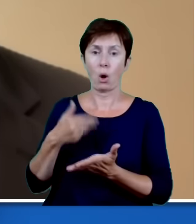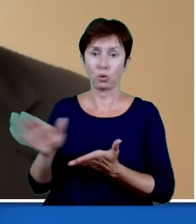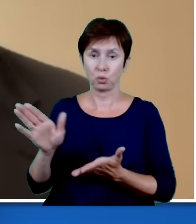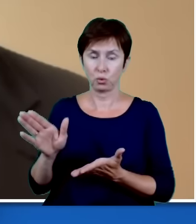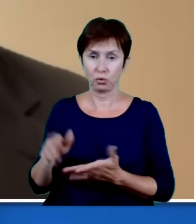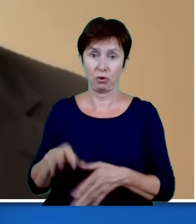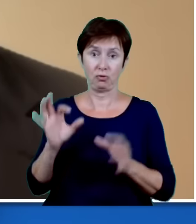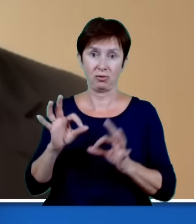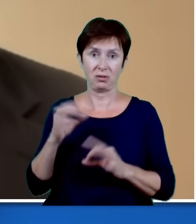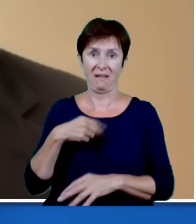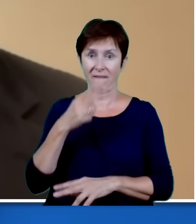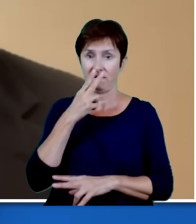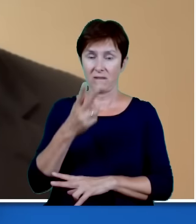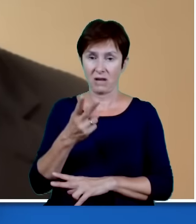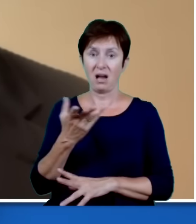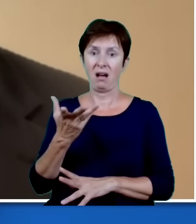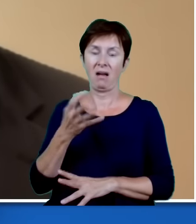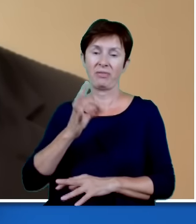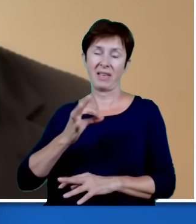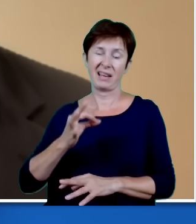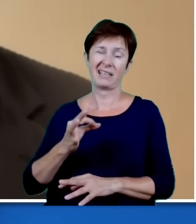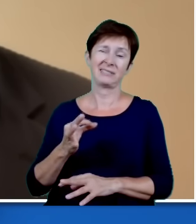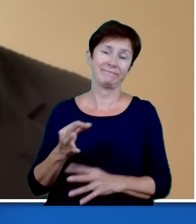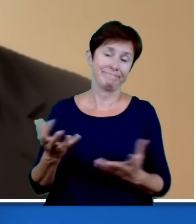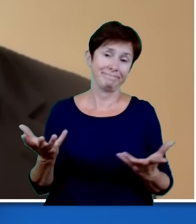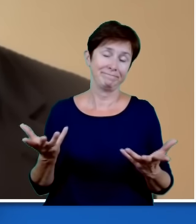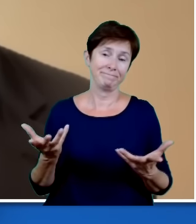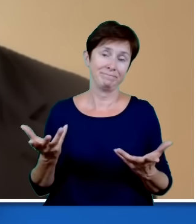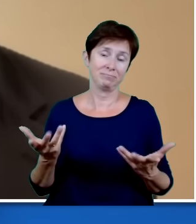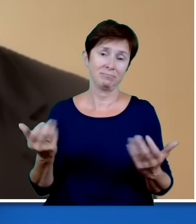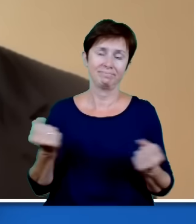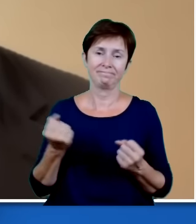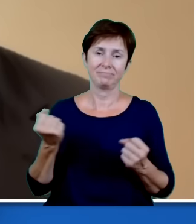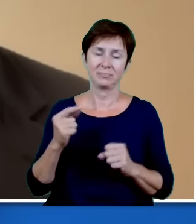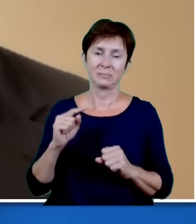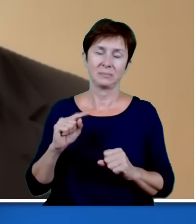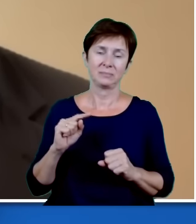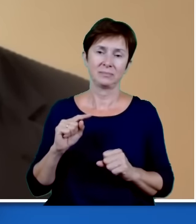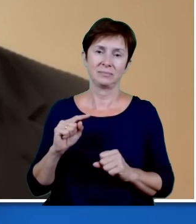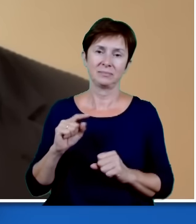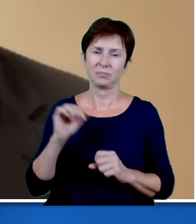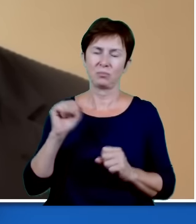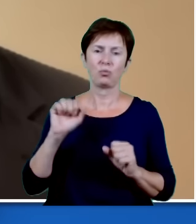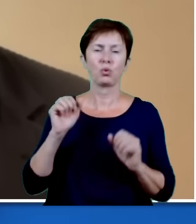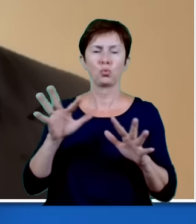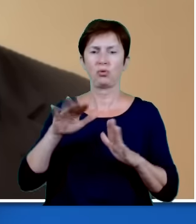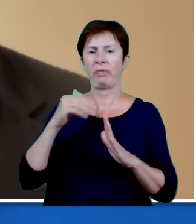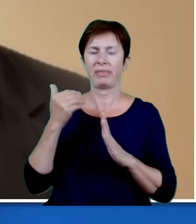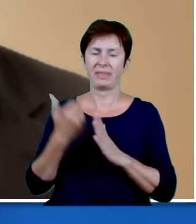że PSL płaci bardzo wysoką cenę za współpracę z platformą